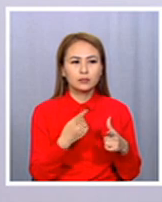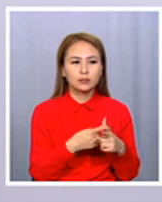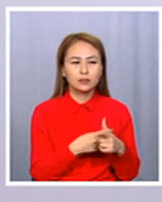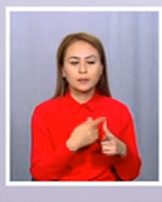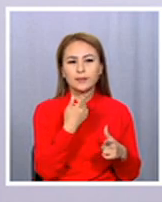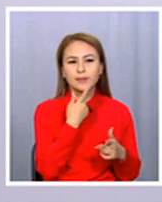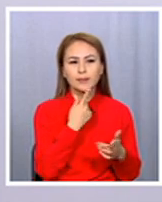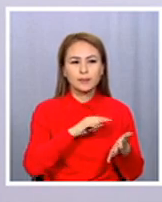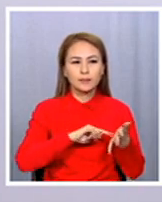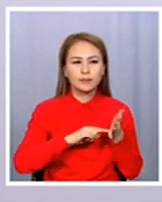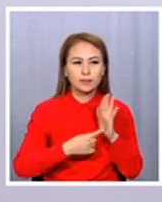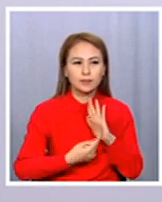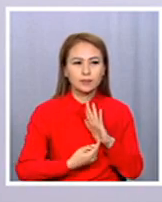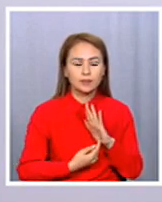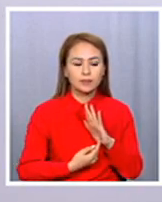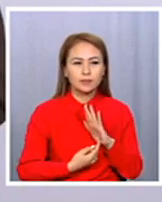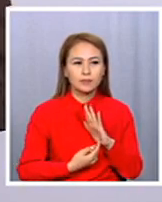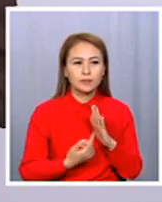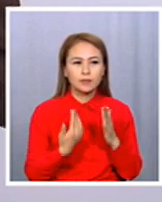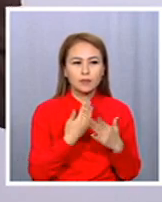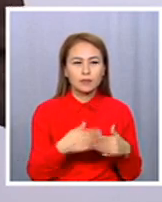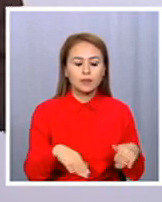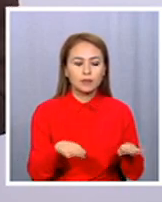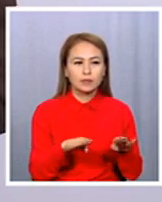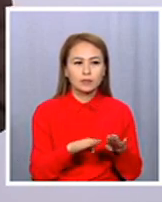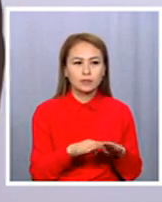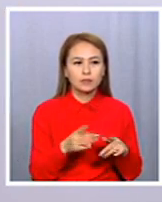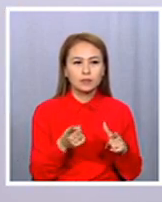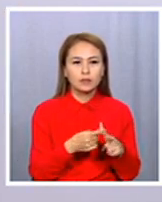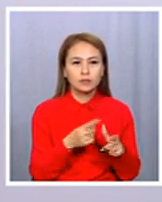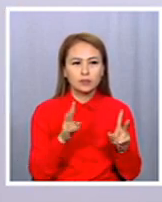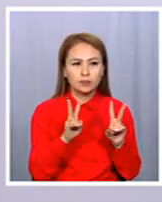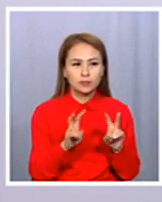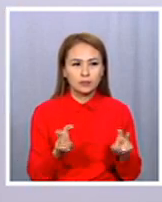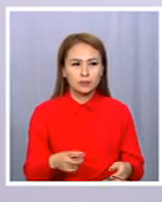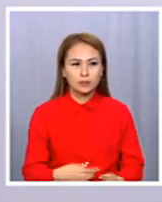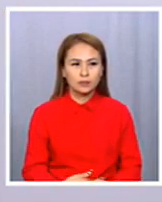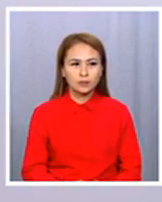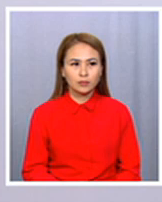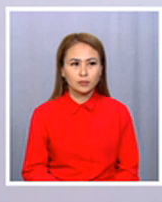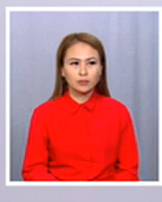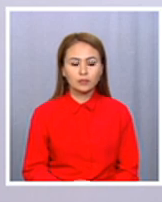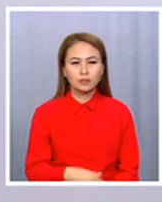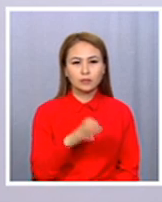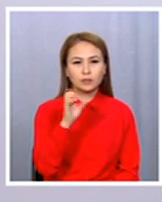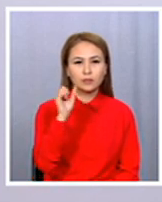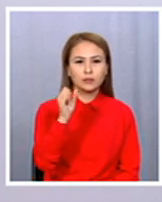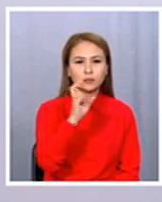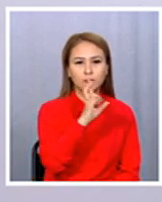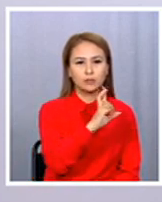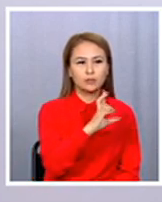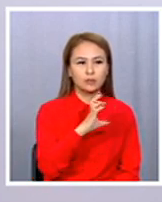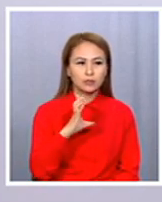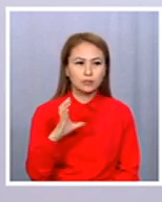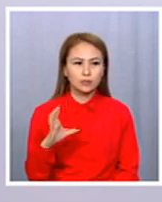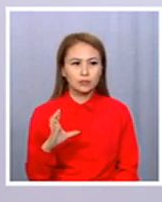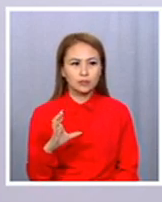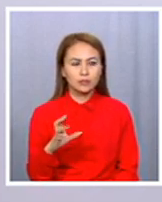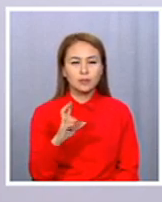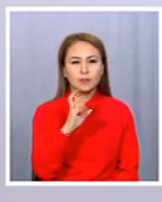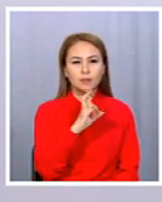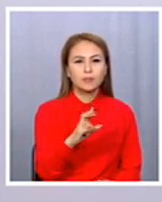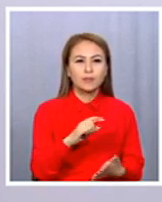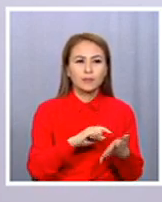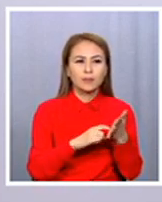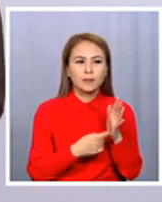беріп тұрған нүктені осы бұрыштың төбесі деп айтамыз. Мысалы, А, Б, С бұрышында мына Б нүктесі